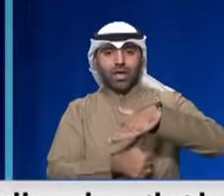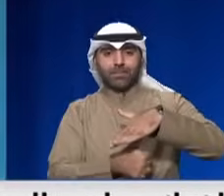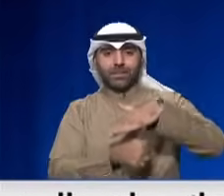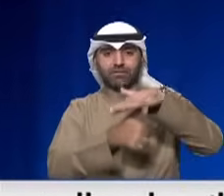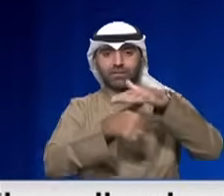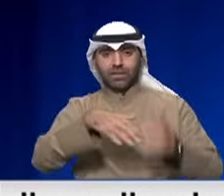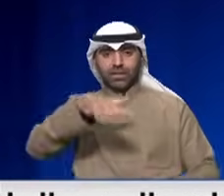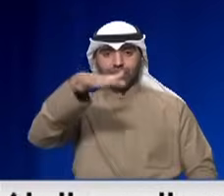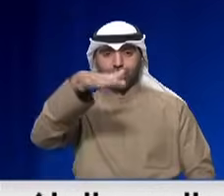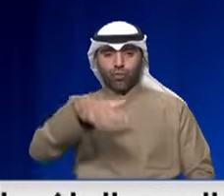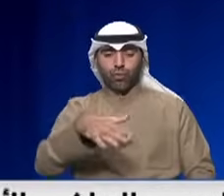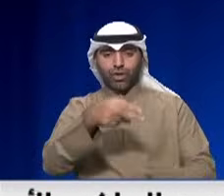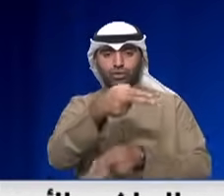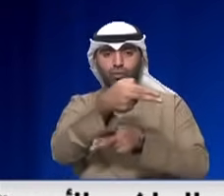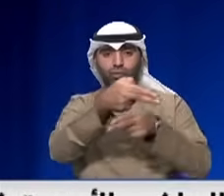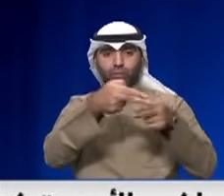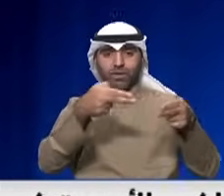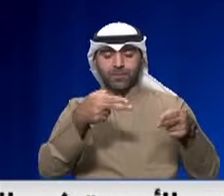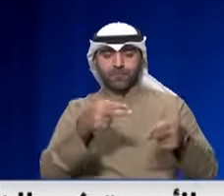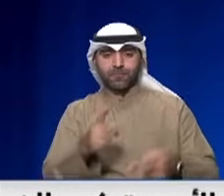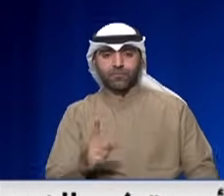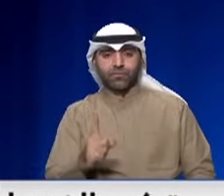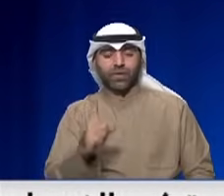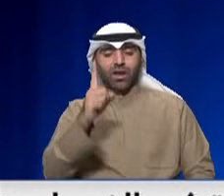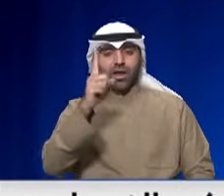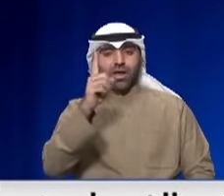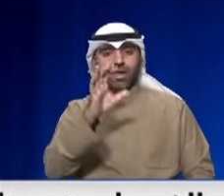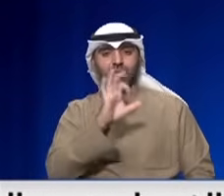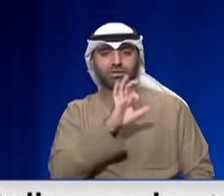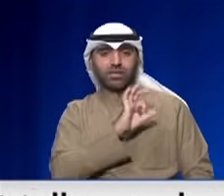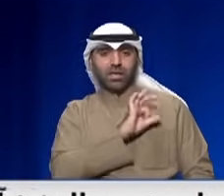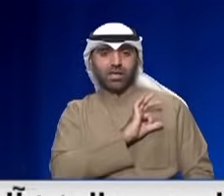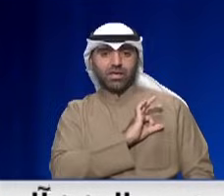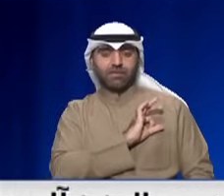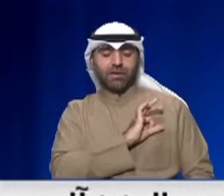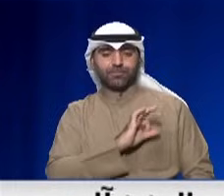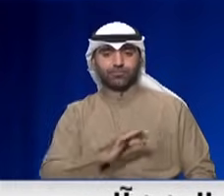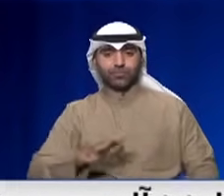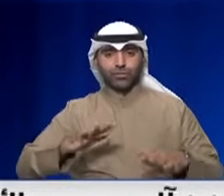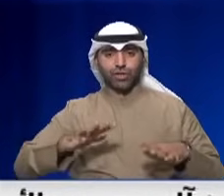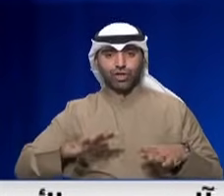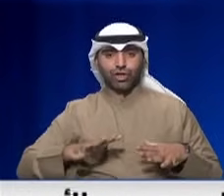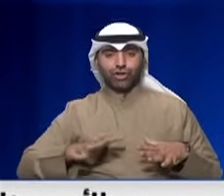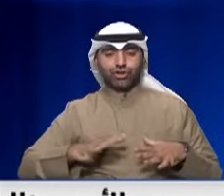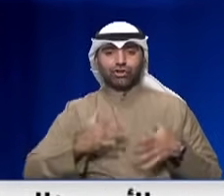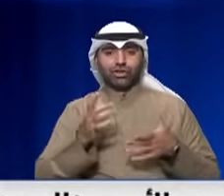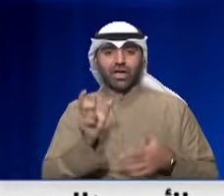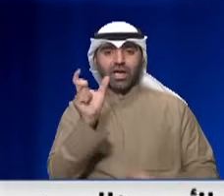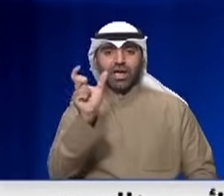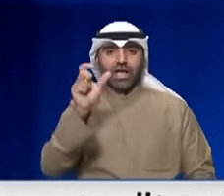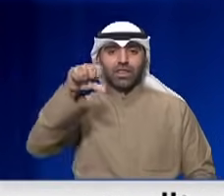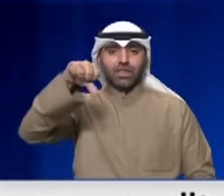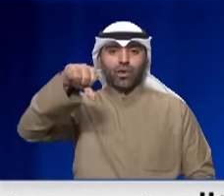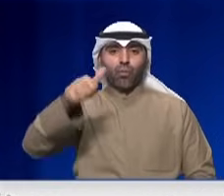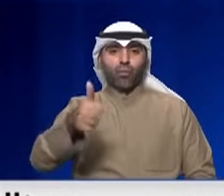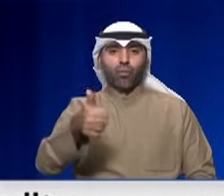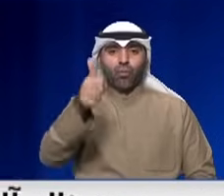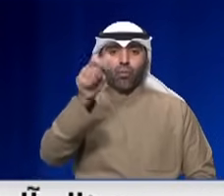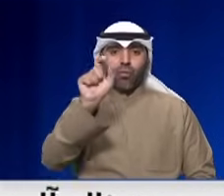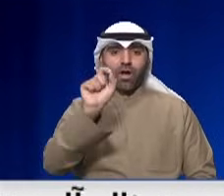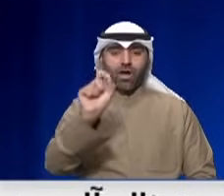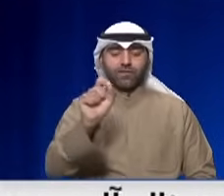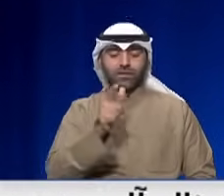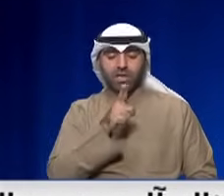الكويتي بوفاه صاحب السمو امير البلاد الراحل الشيخ نواف الاحمد الجابر صباح طيب الله ثراه مشيدا